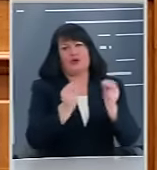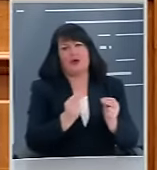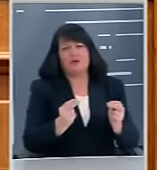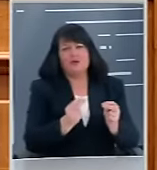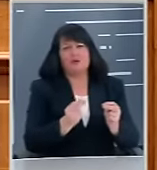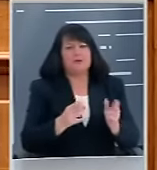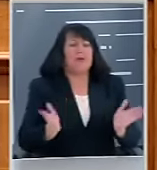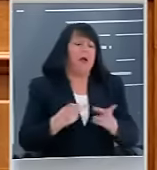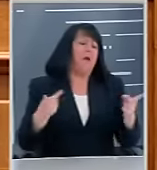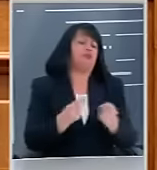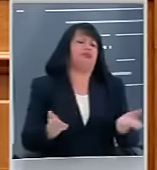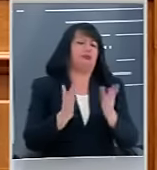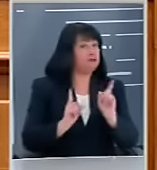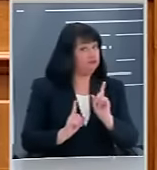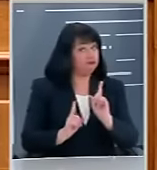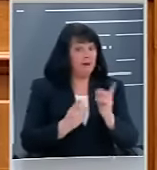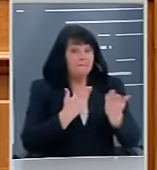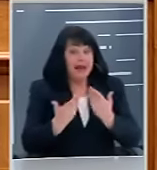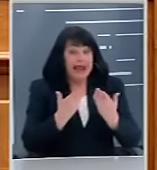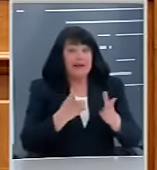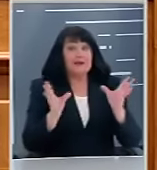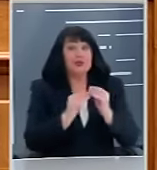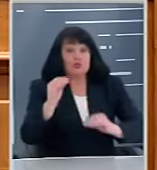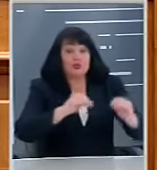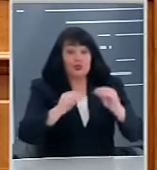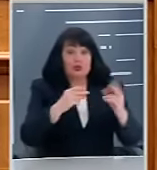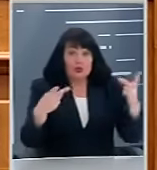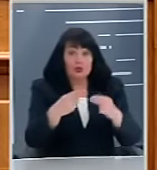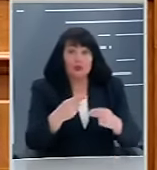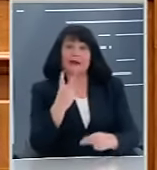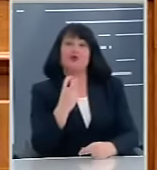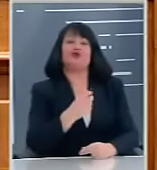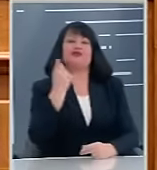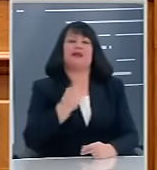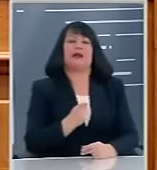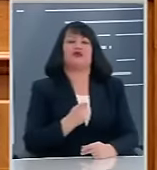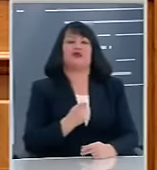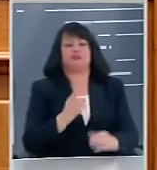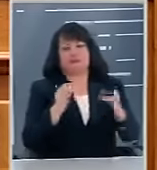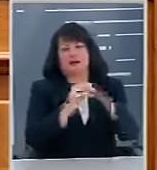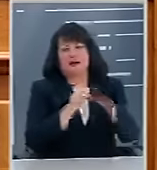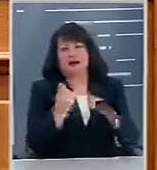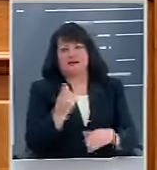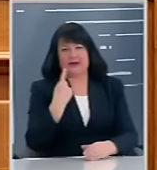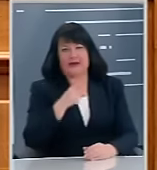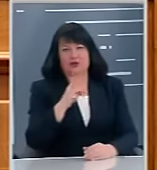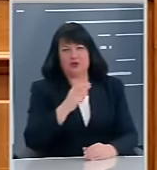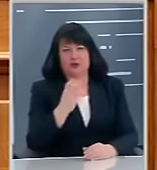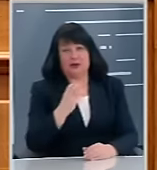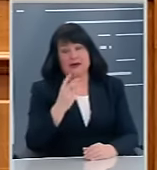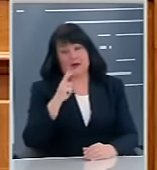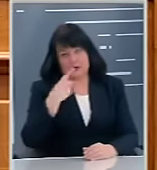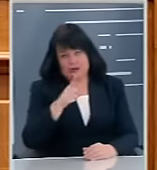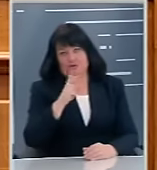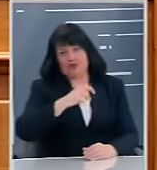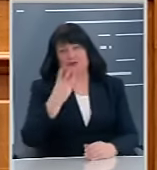έναρξης περικοπής. Οι δε πιστώσεις για τα εξοπλιστικά παρουσιάζουν μείωση κατά 20% ή 123 εκατομμύρια ευρώ,